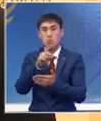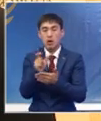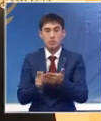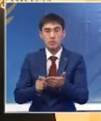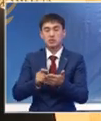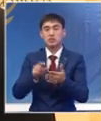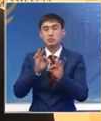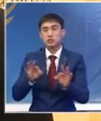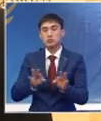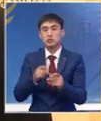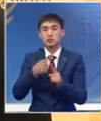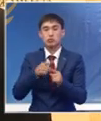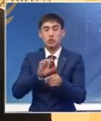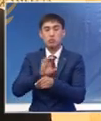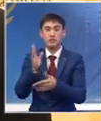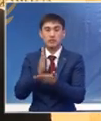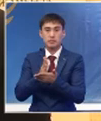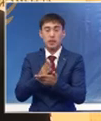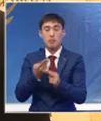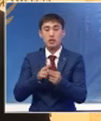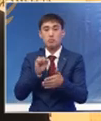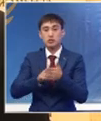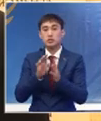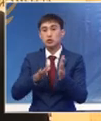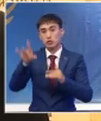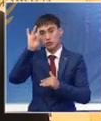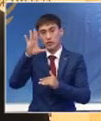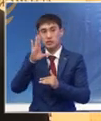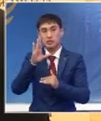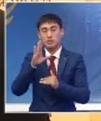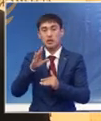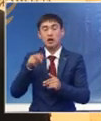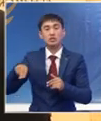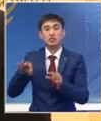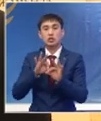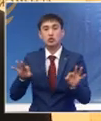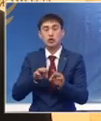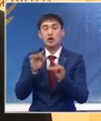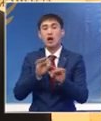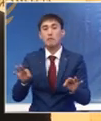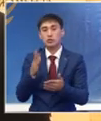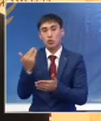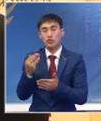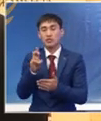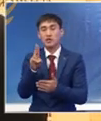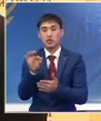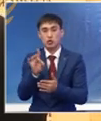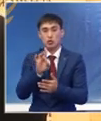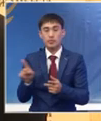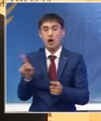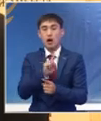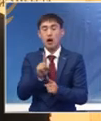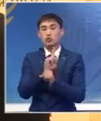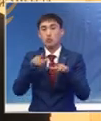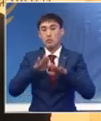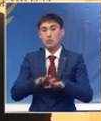песни, инструментальные произведения. По этой причине он широко известен не только как дирижер, но и как композитор. Его творения занимают особое